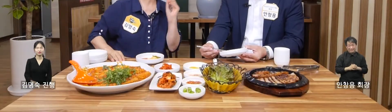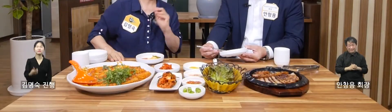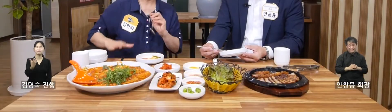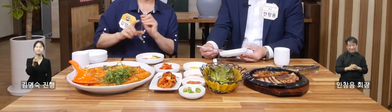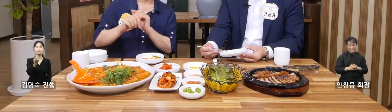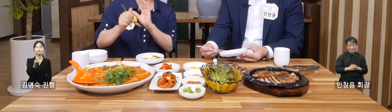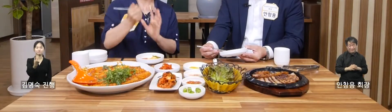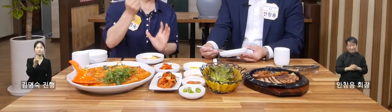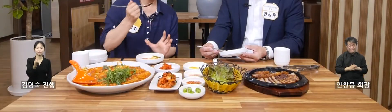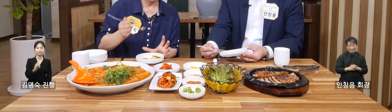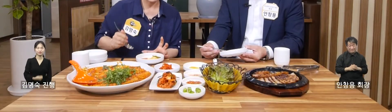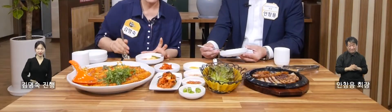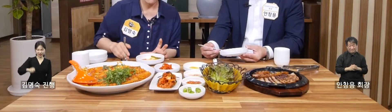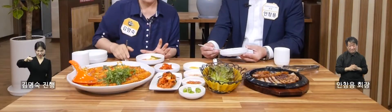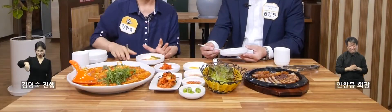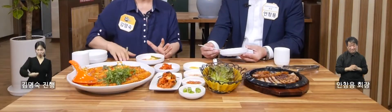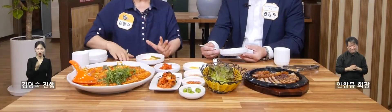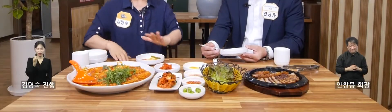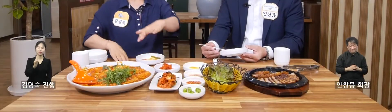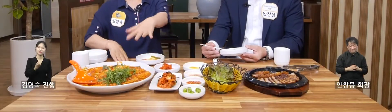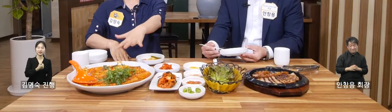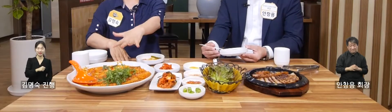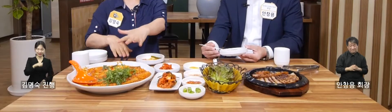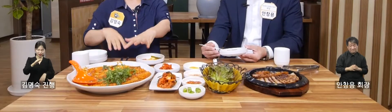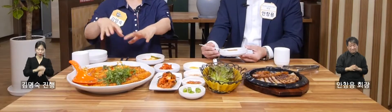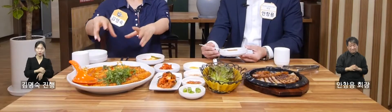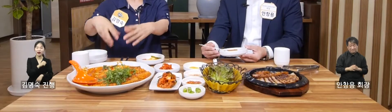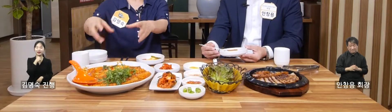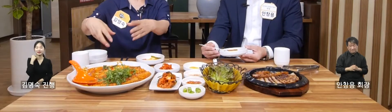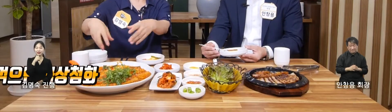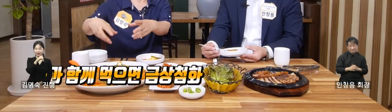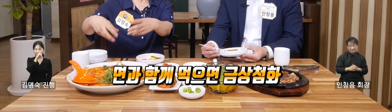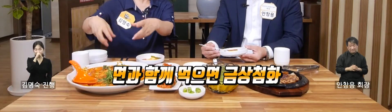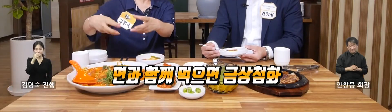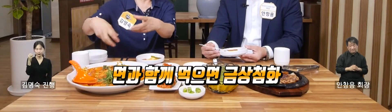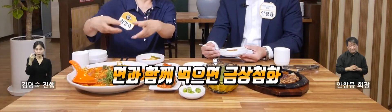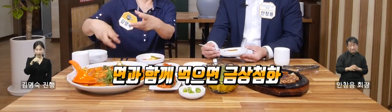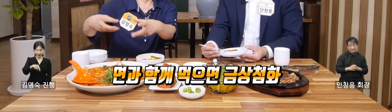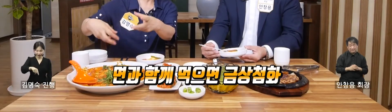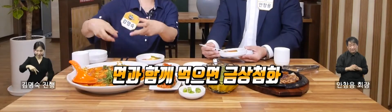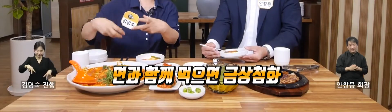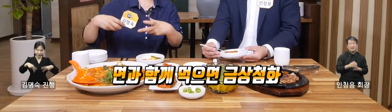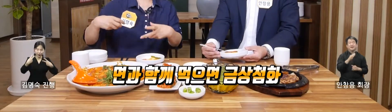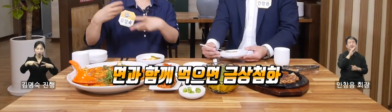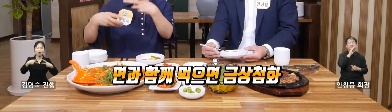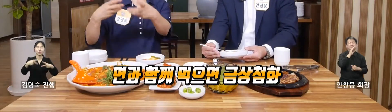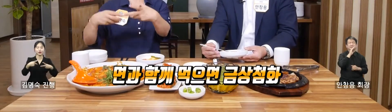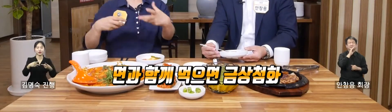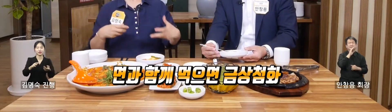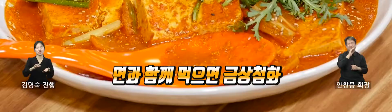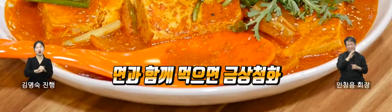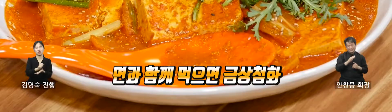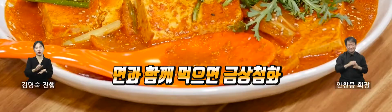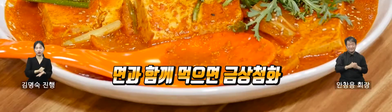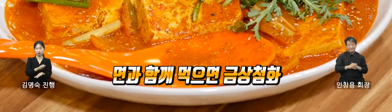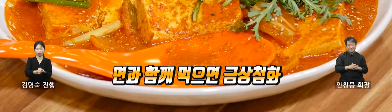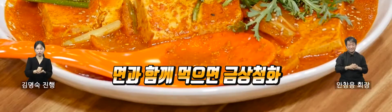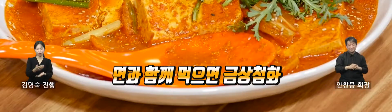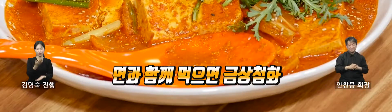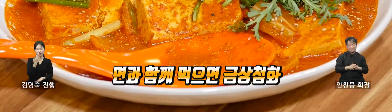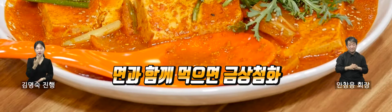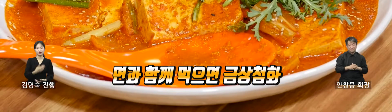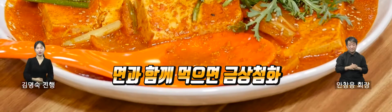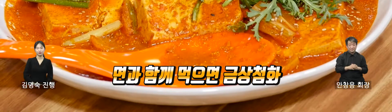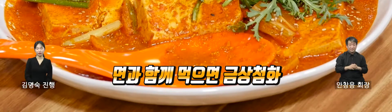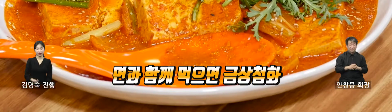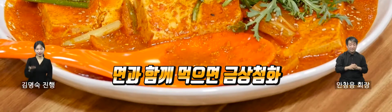맞아요. 요걸로 이렇게 떠먹는 게 맛있고. 네. 그냥 여기에 면을 또. 면. 그렇지. 넣어가지고 이렇게 먹는데 저희는